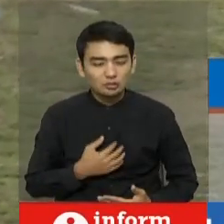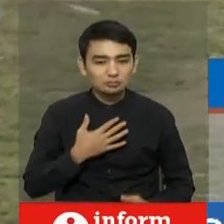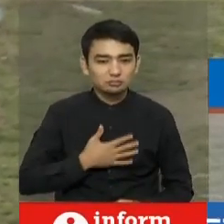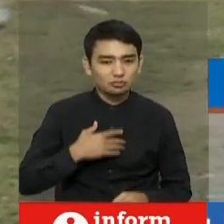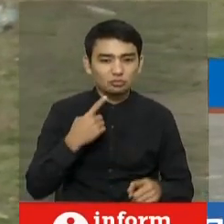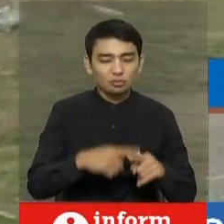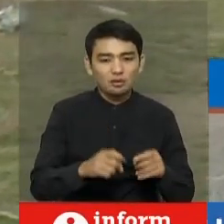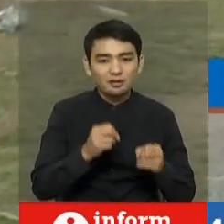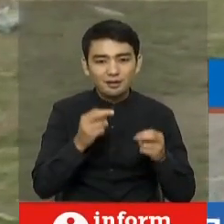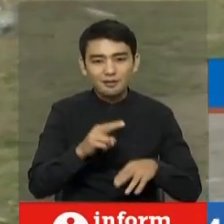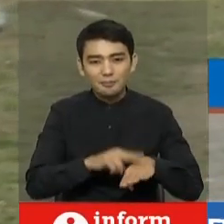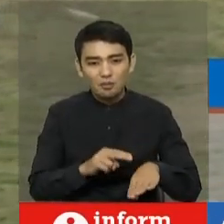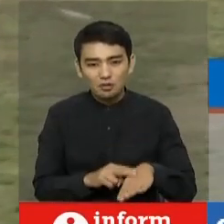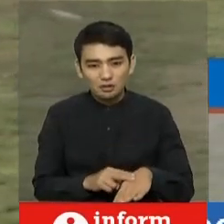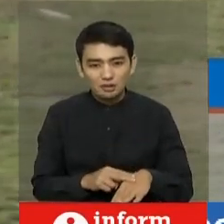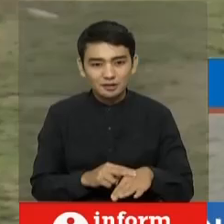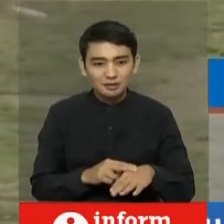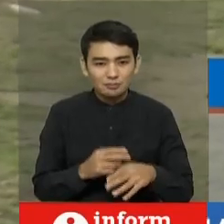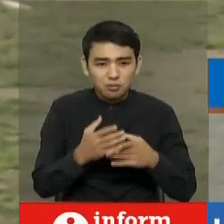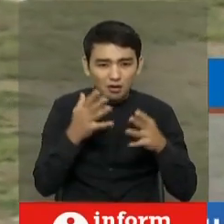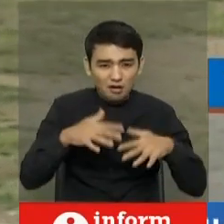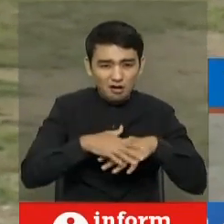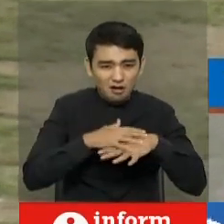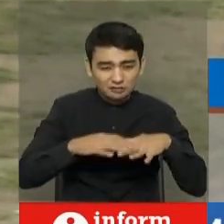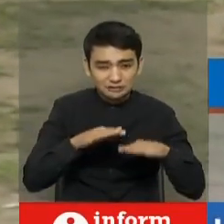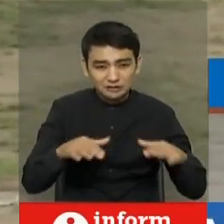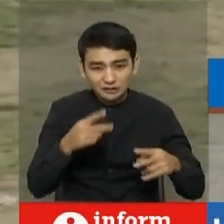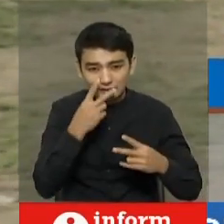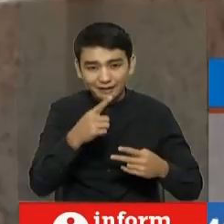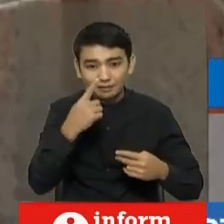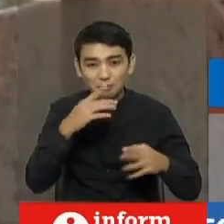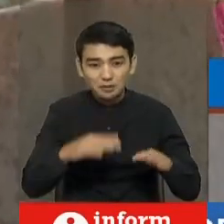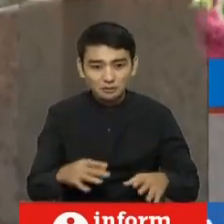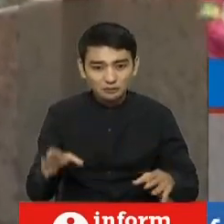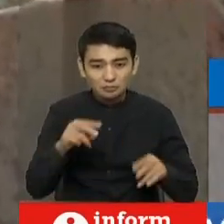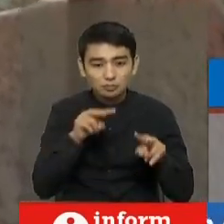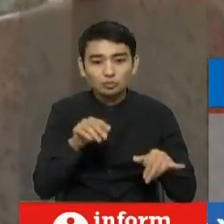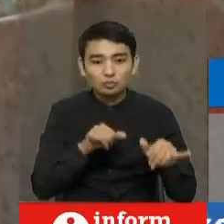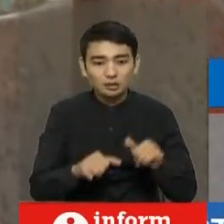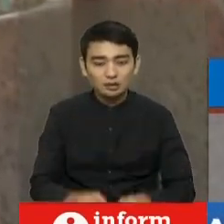Как полицейские проморгали столь большое скопление детей в одном месте?